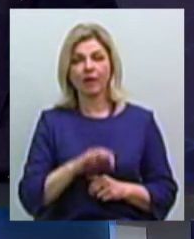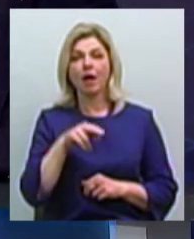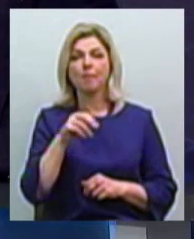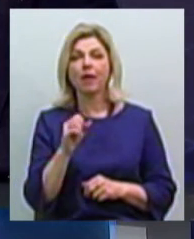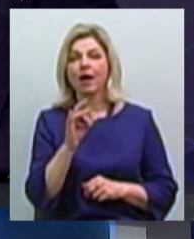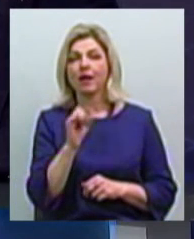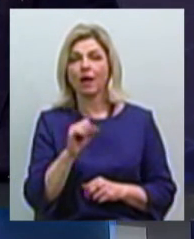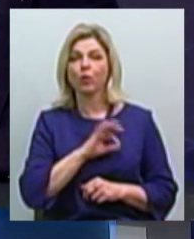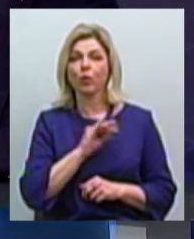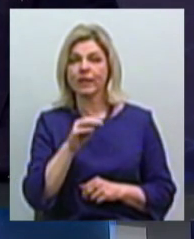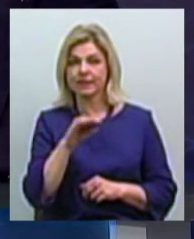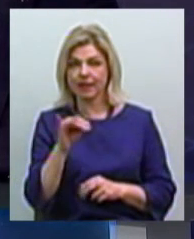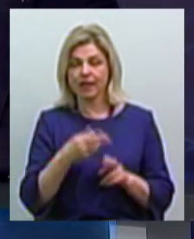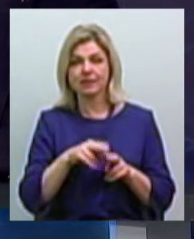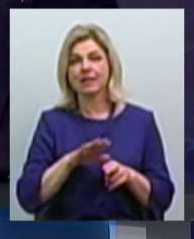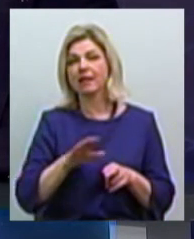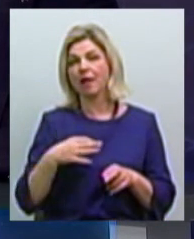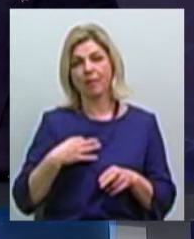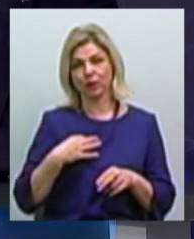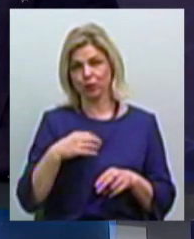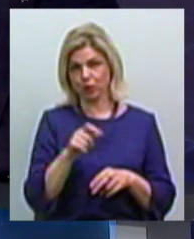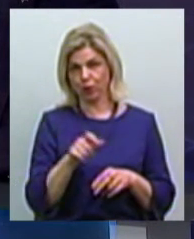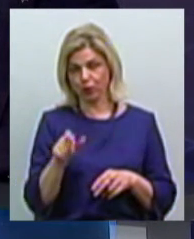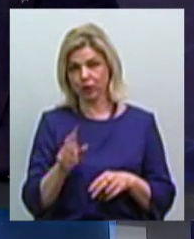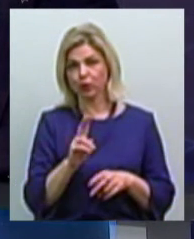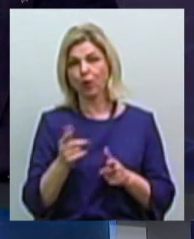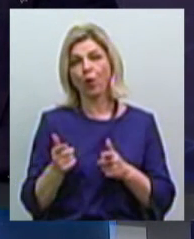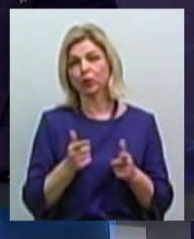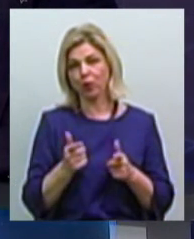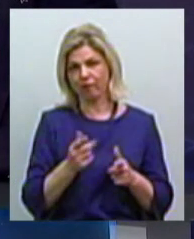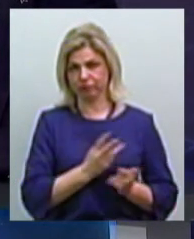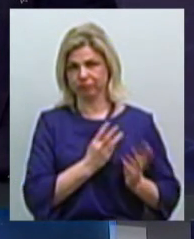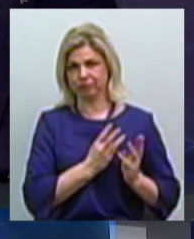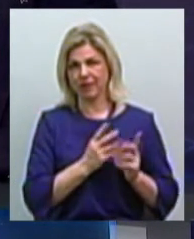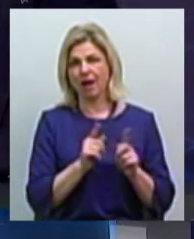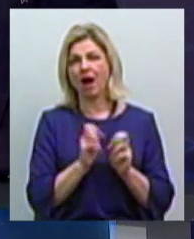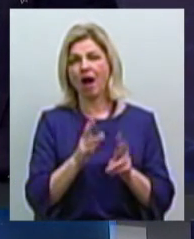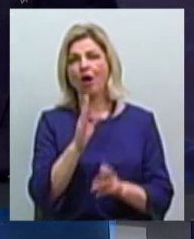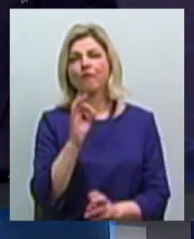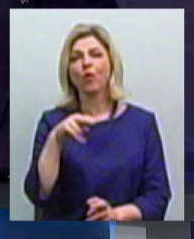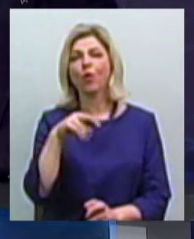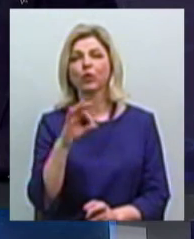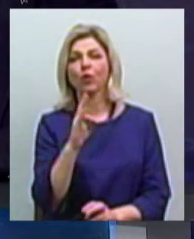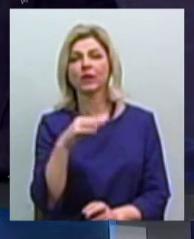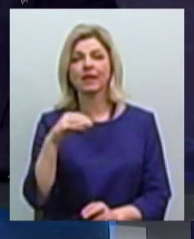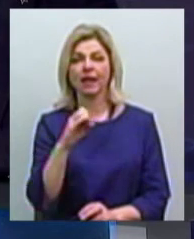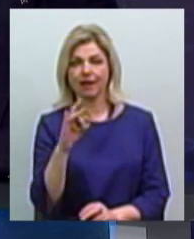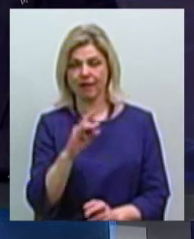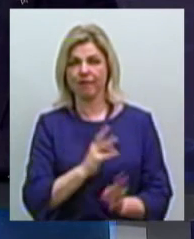Параюристи – це небайдужі громадяни, в першу чергу, які готові на фактично волонтерських засадах добровільних долучатися